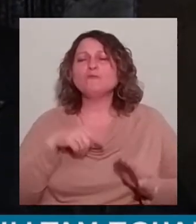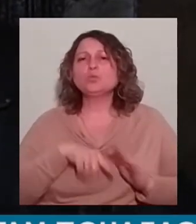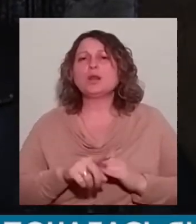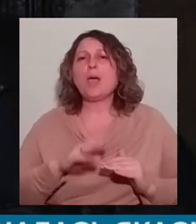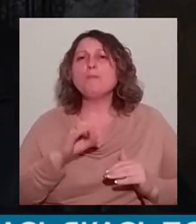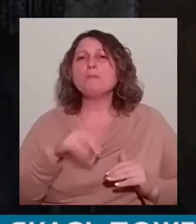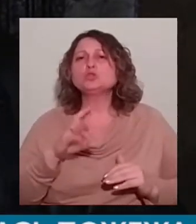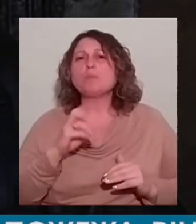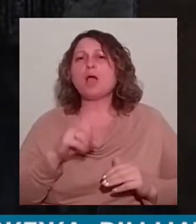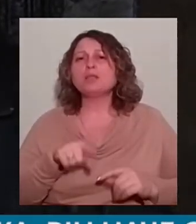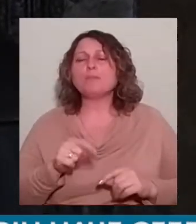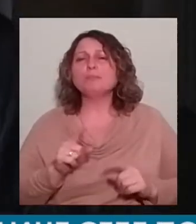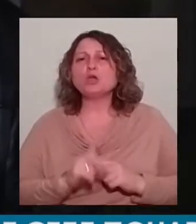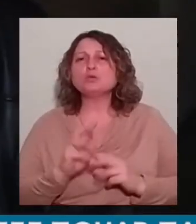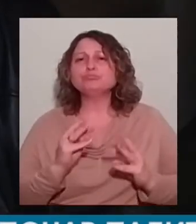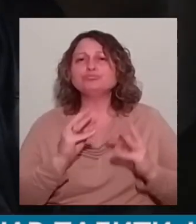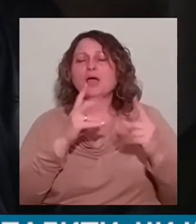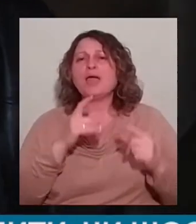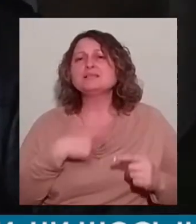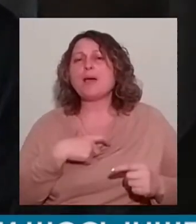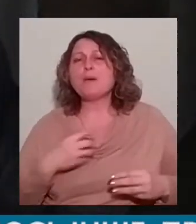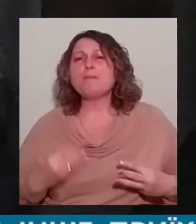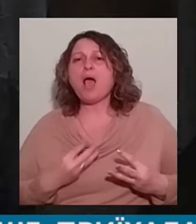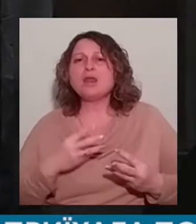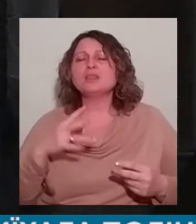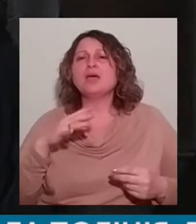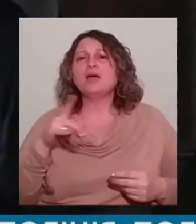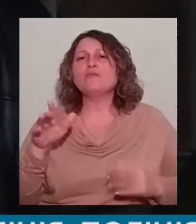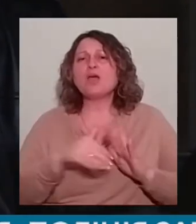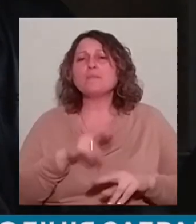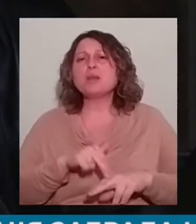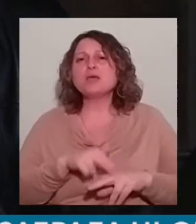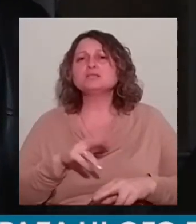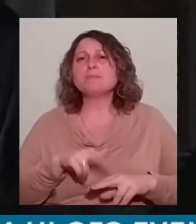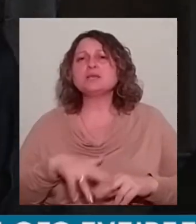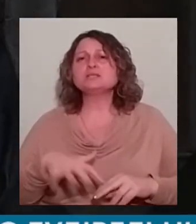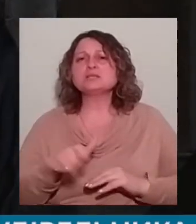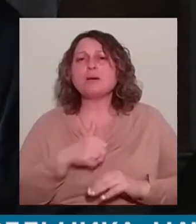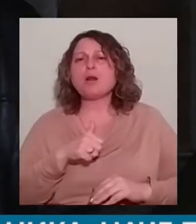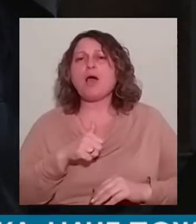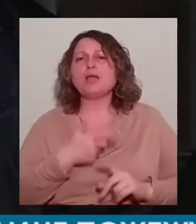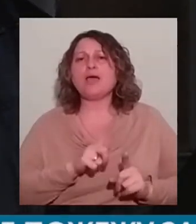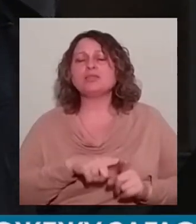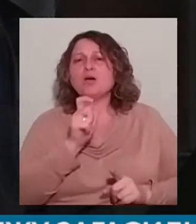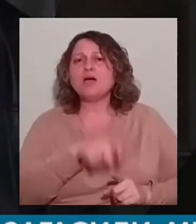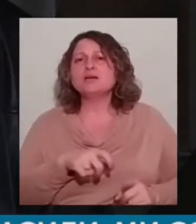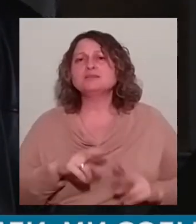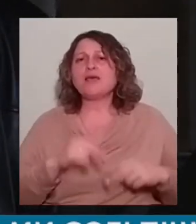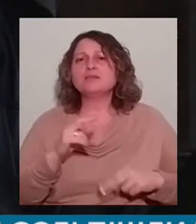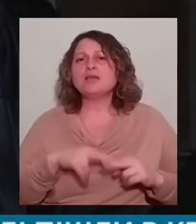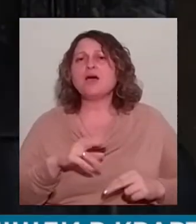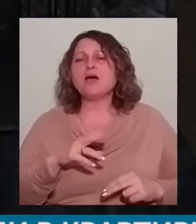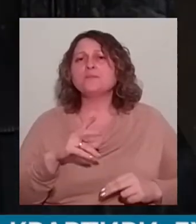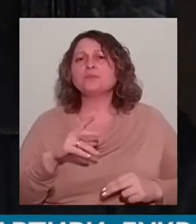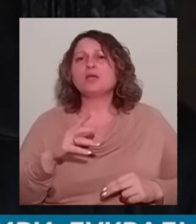пожар, він то ли себе став палити, то ли що там. Приїхала міліція, міліція забрала этого строителя, как будто бы